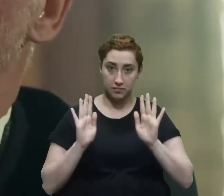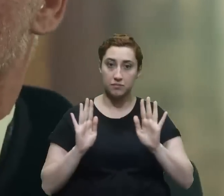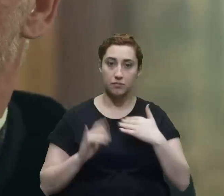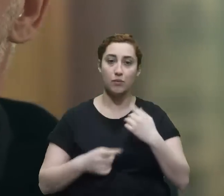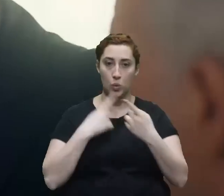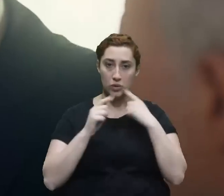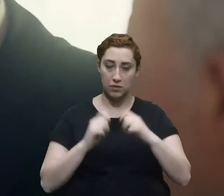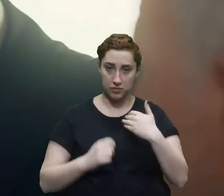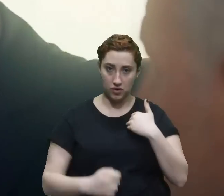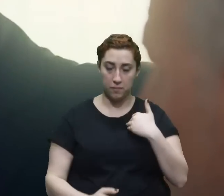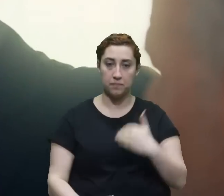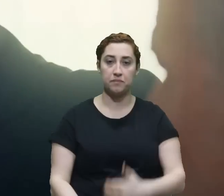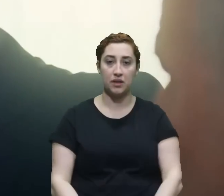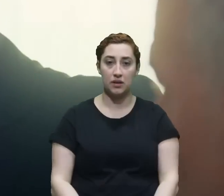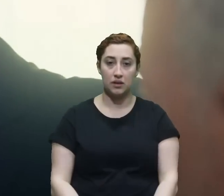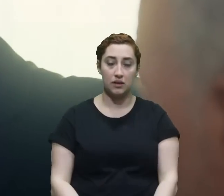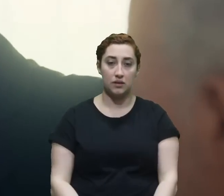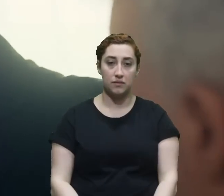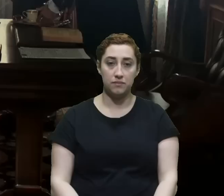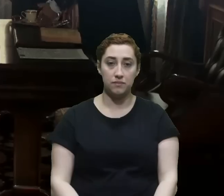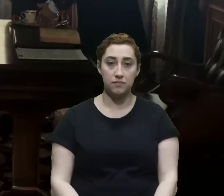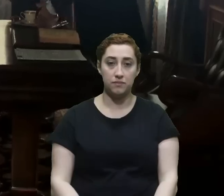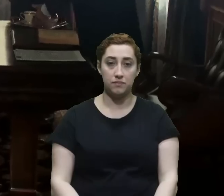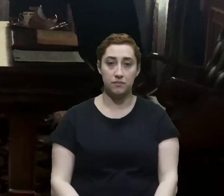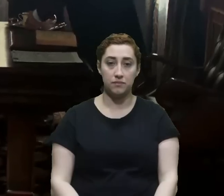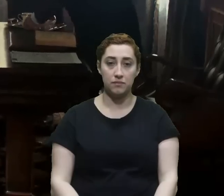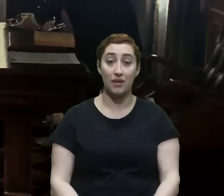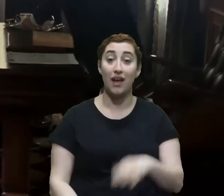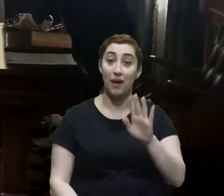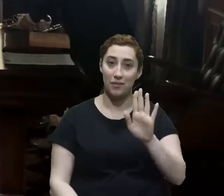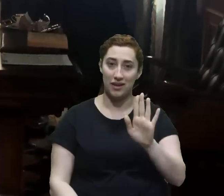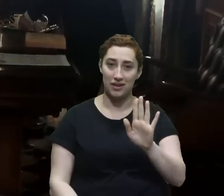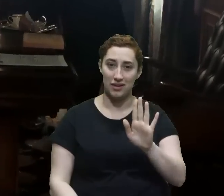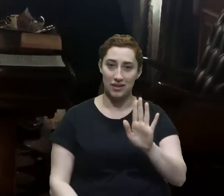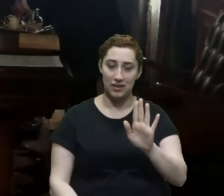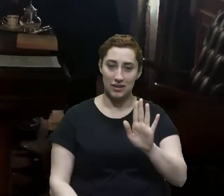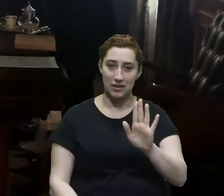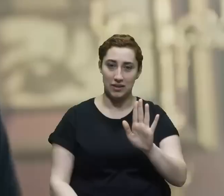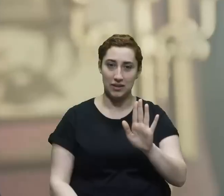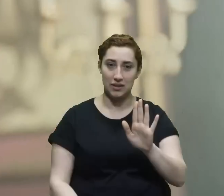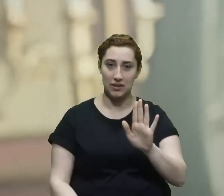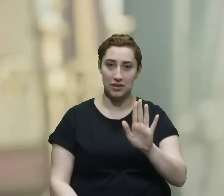Tamam konuşacağım. Ali vazoyu konsola bıraktıktan sonra çalışma Aman. Masasına yaklaştı.